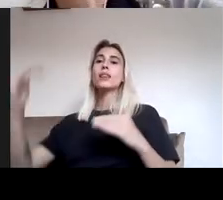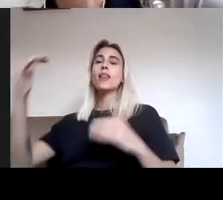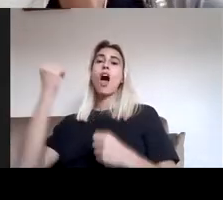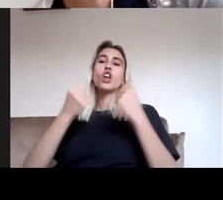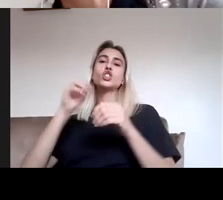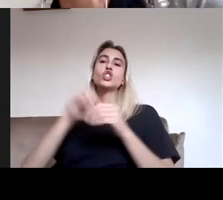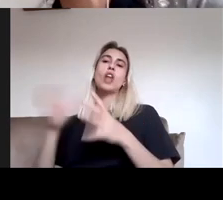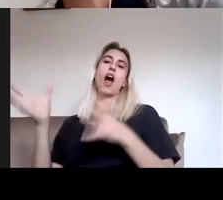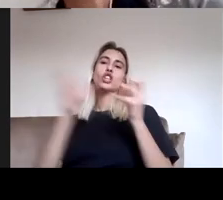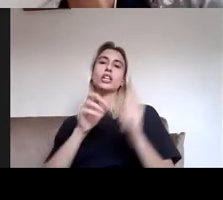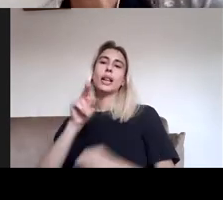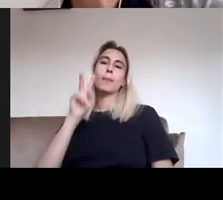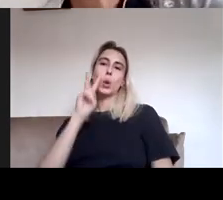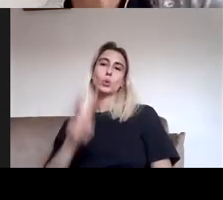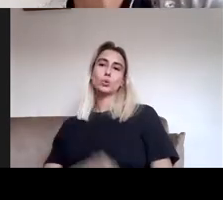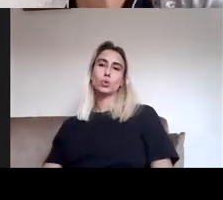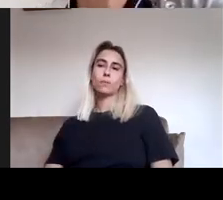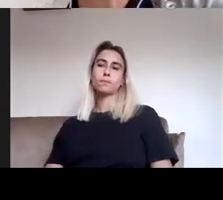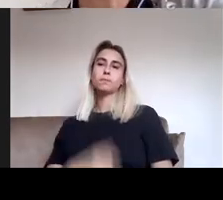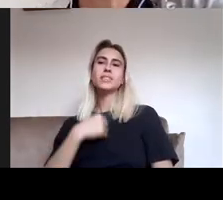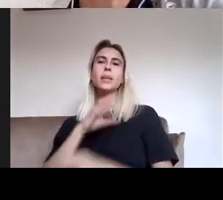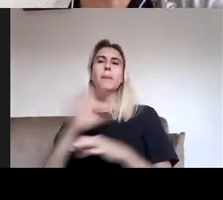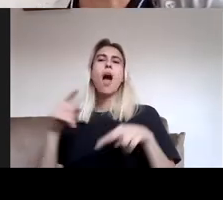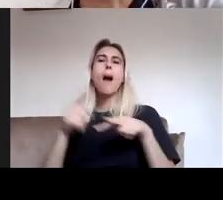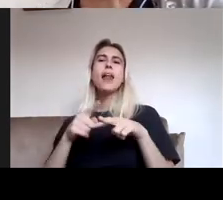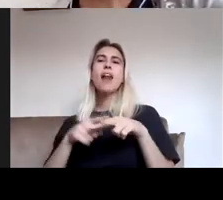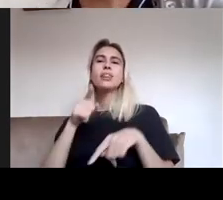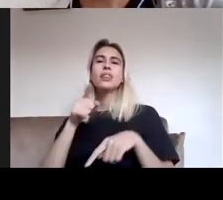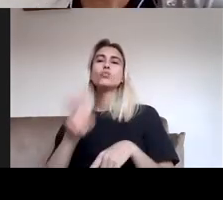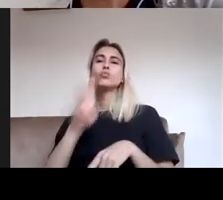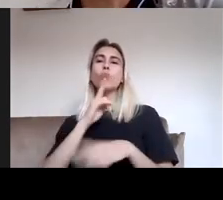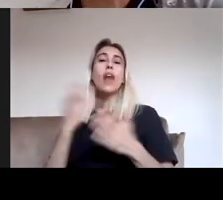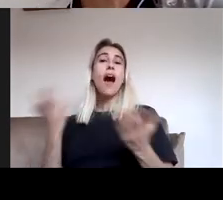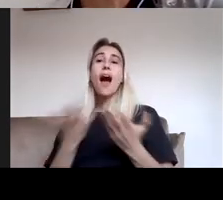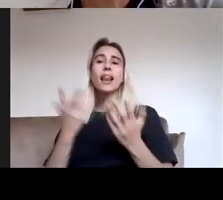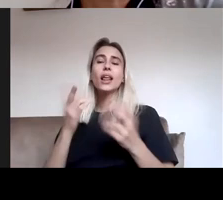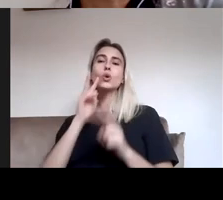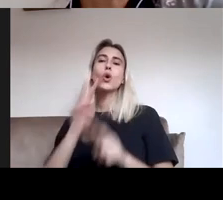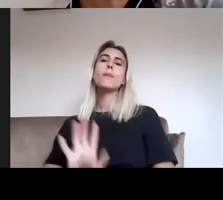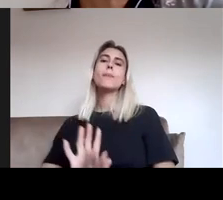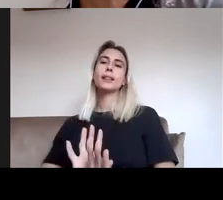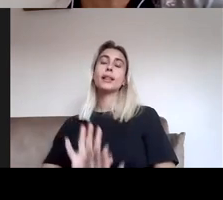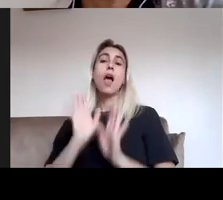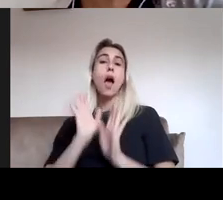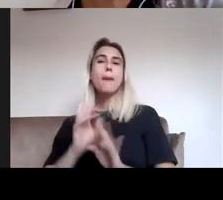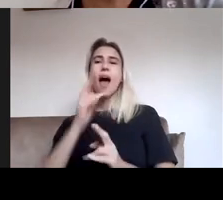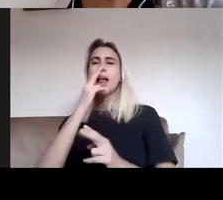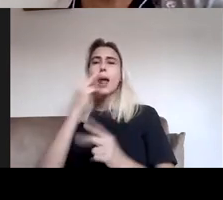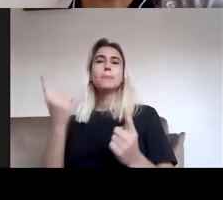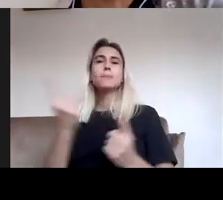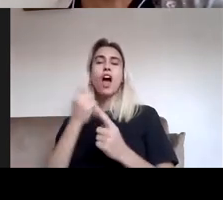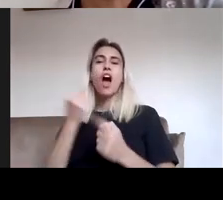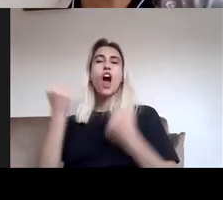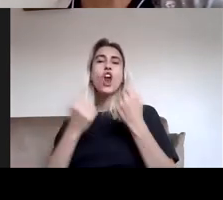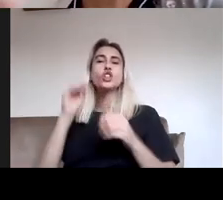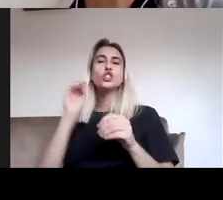alacağız gibi görünüyor. Yani biz tam aparatın son halini açıkçası görmedik. Ama eğer herhangi bir şekilde araç